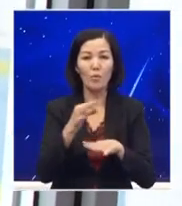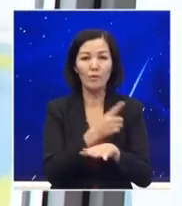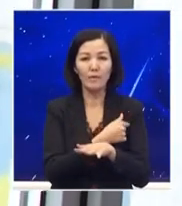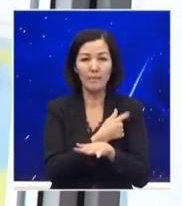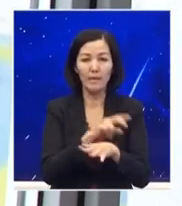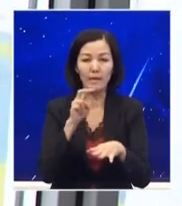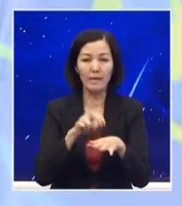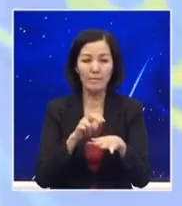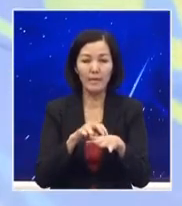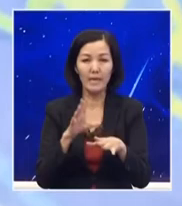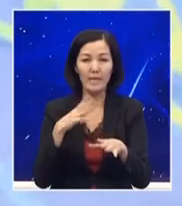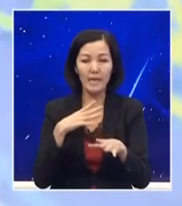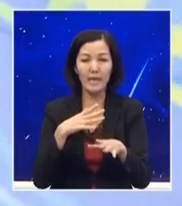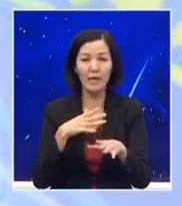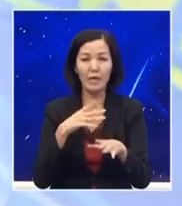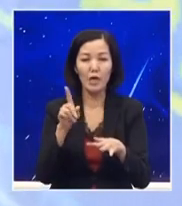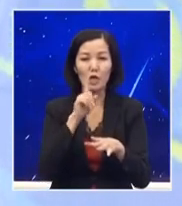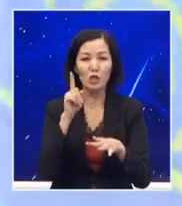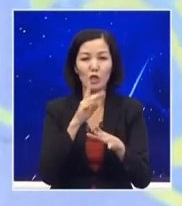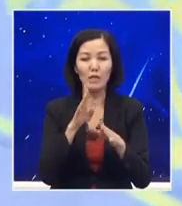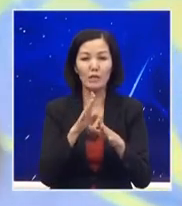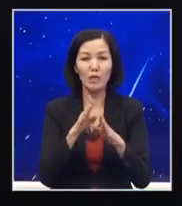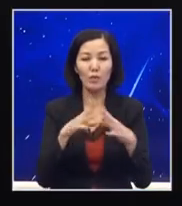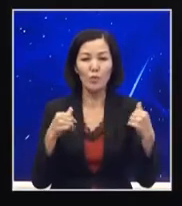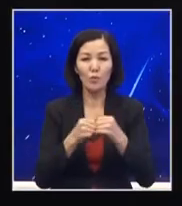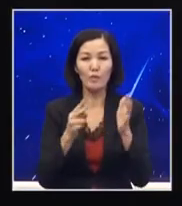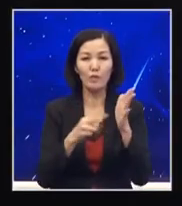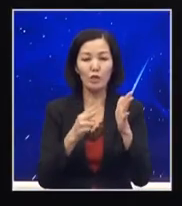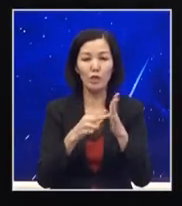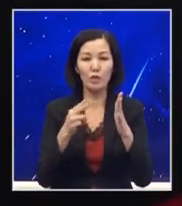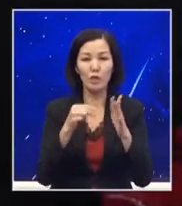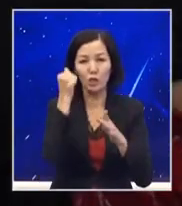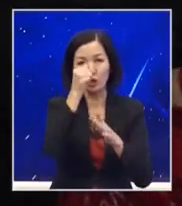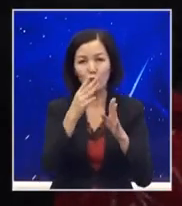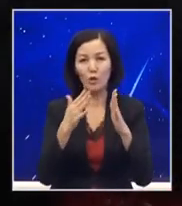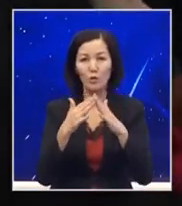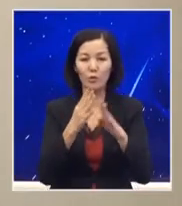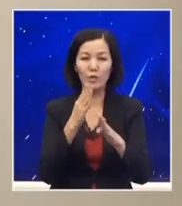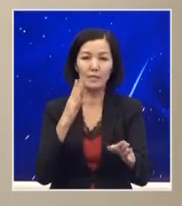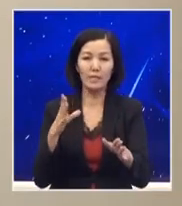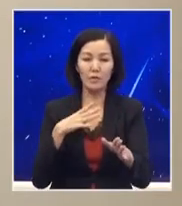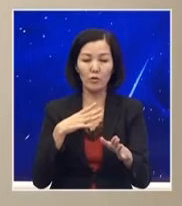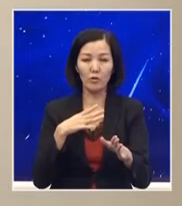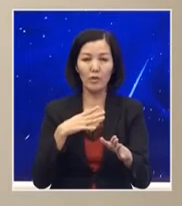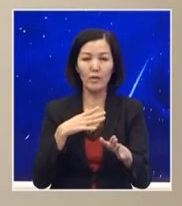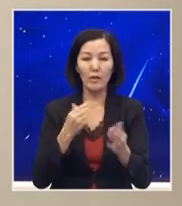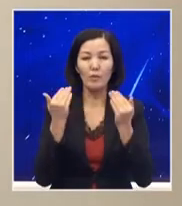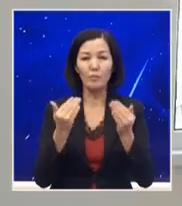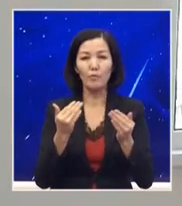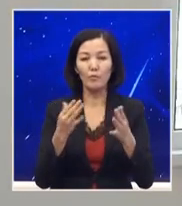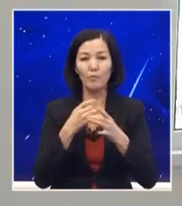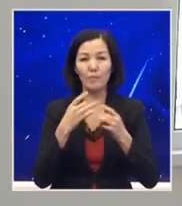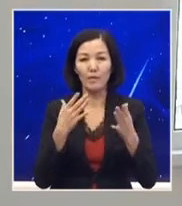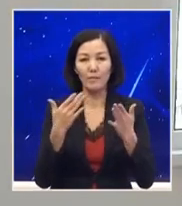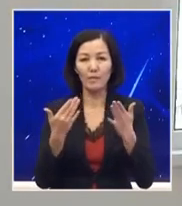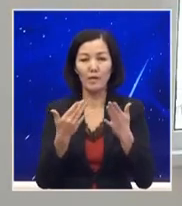медбике. Жас отбасы үй кезегінде 7 жыл тұрған. Олар көптен күткен армандары тәуелсіздік мерекесінде орындалғанына қуанышты.